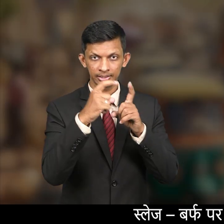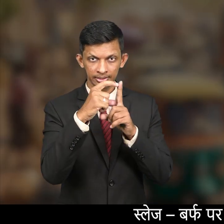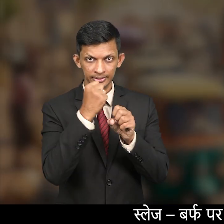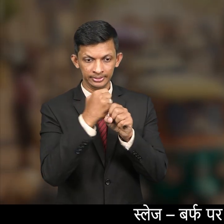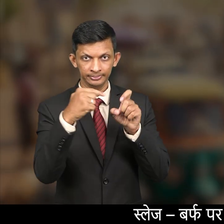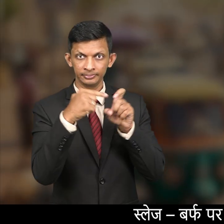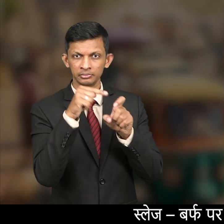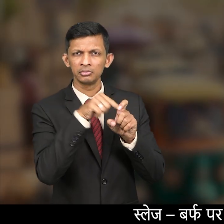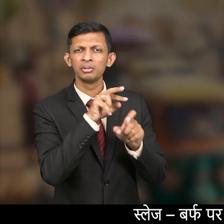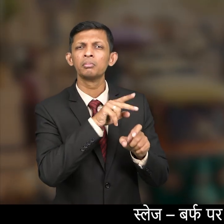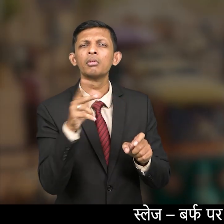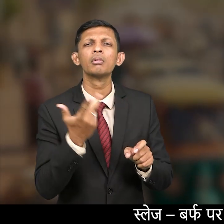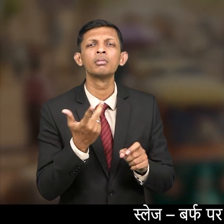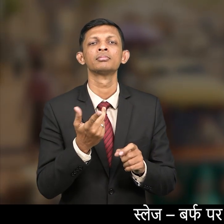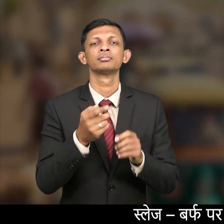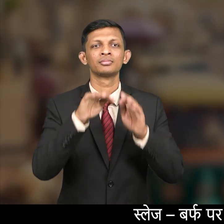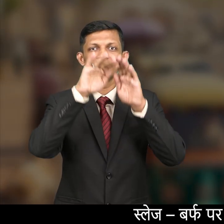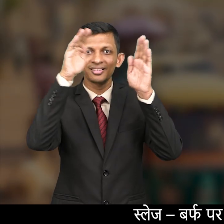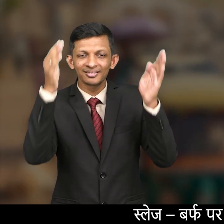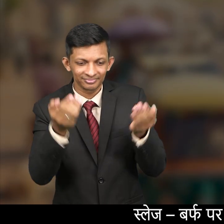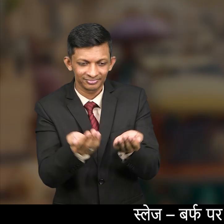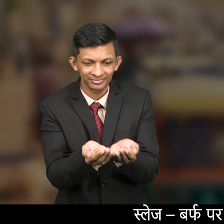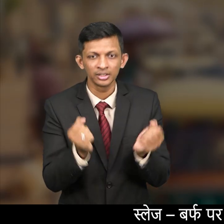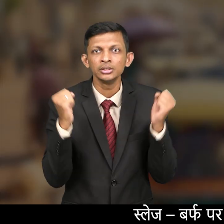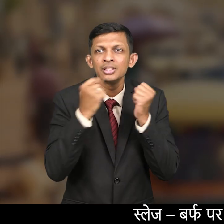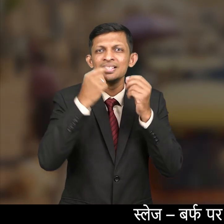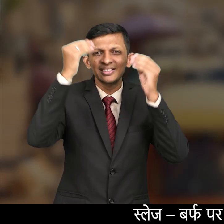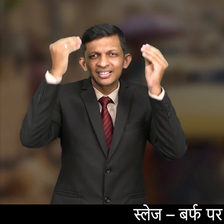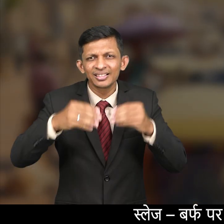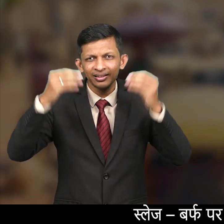स्लेज, बर्फ पर उपयोग की जाने वाली गाड़ी, बर्फ गाड़ी।